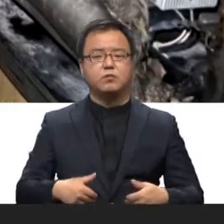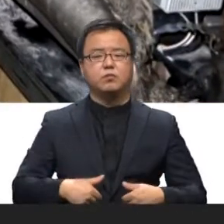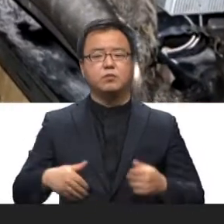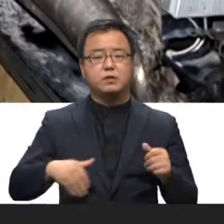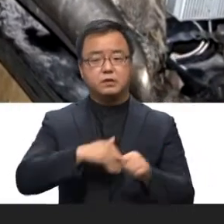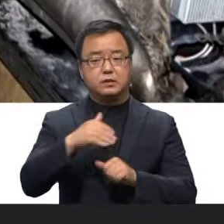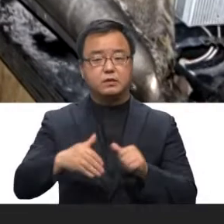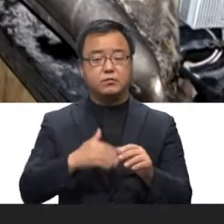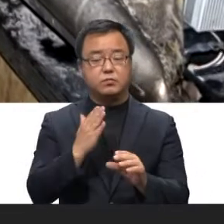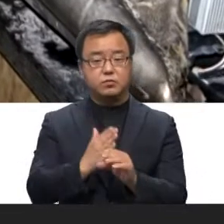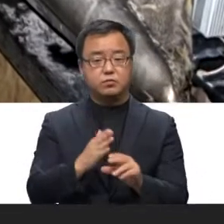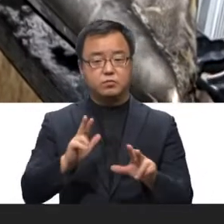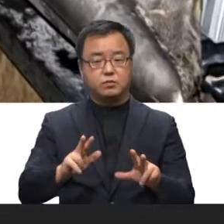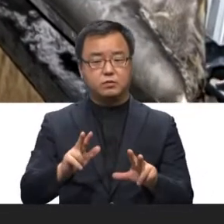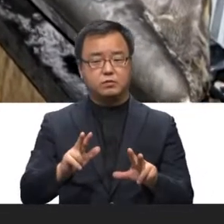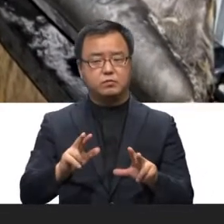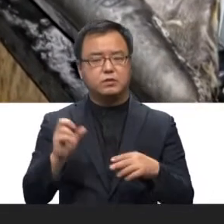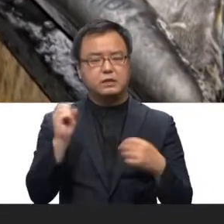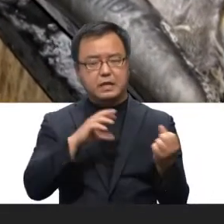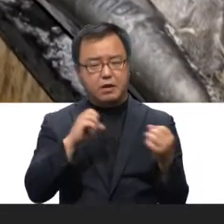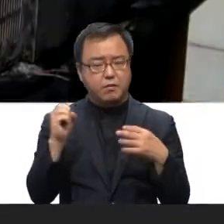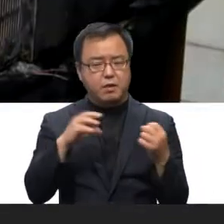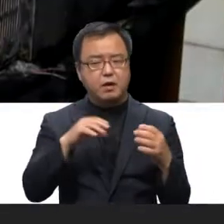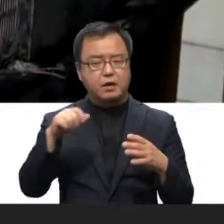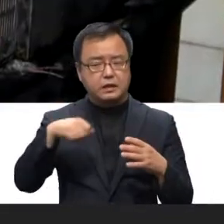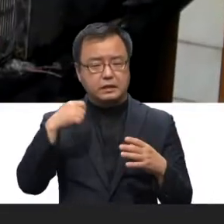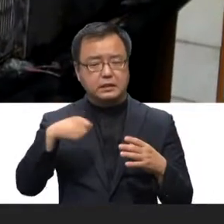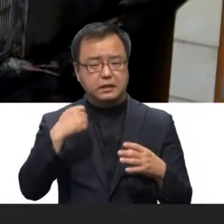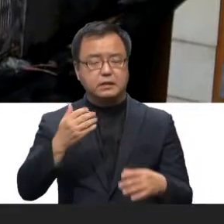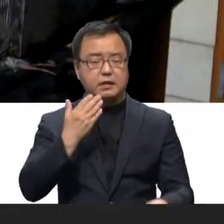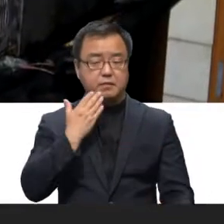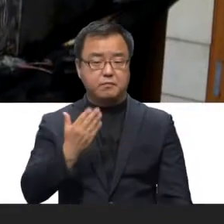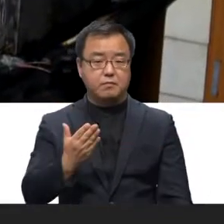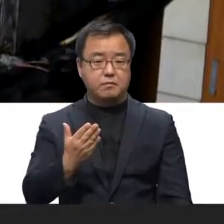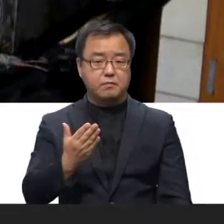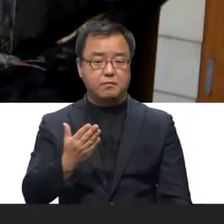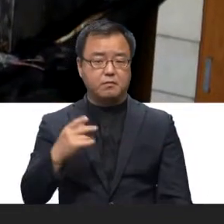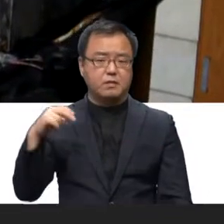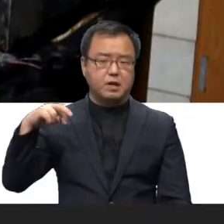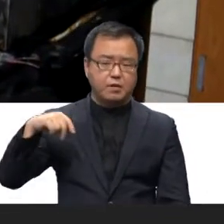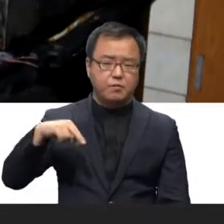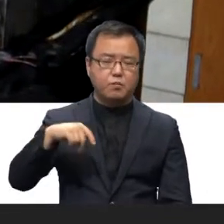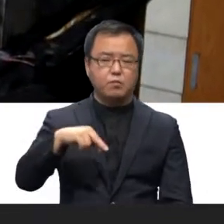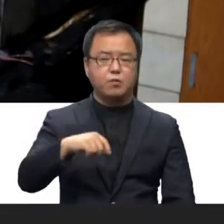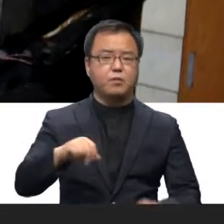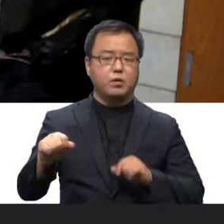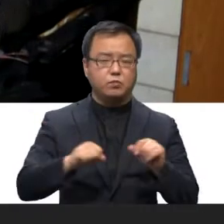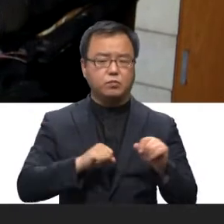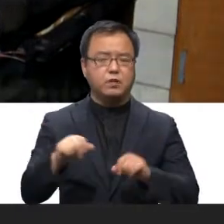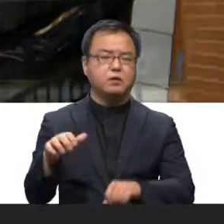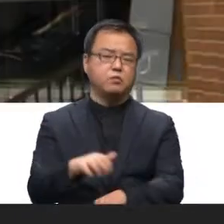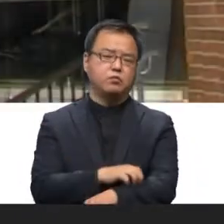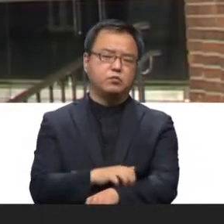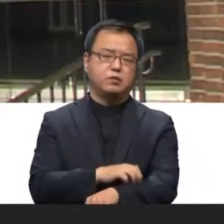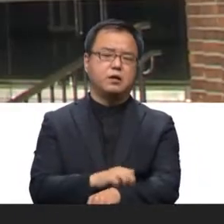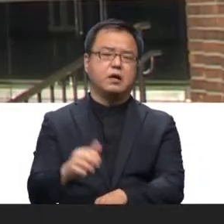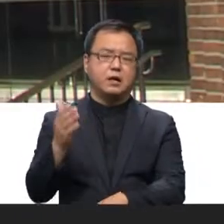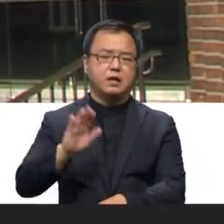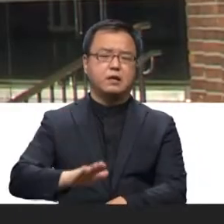현재 대화, 식사는 가능하고요. 보행이나 움직임은 많이 불편하지만 가능한